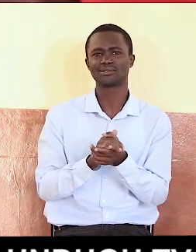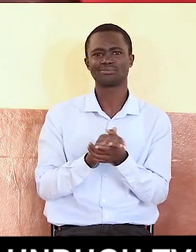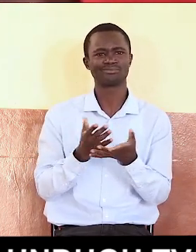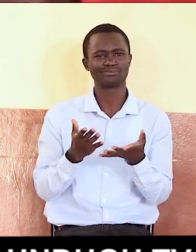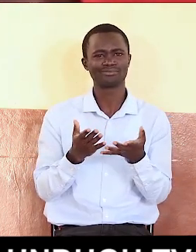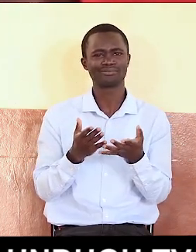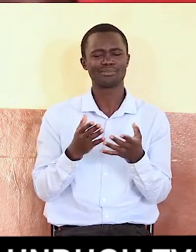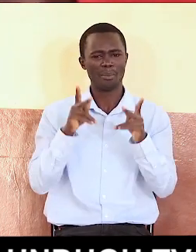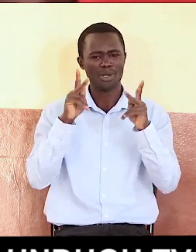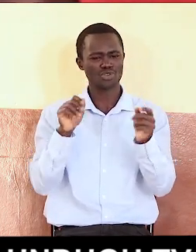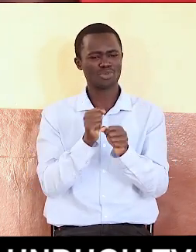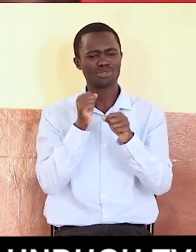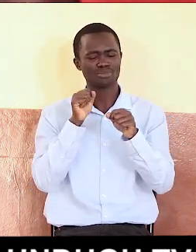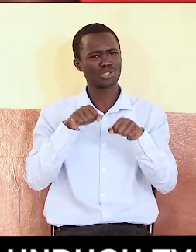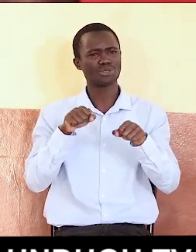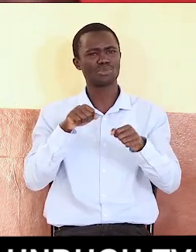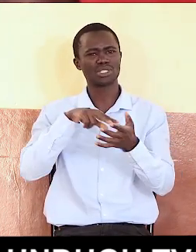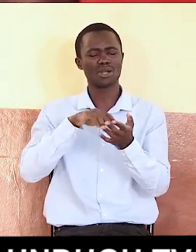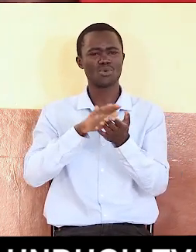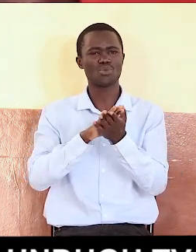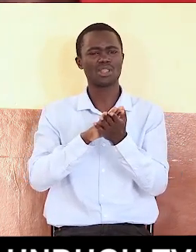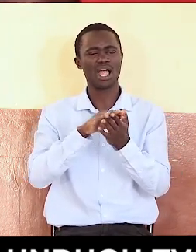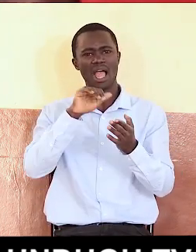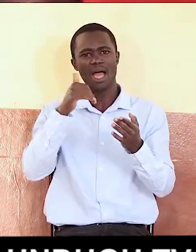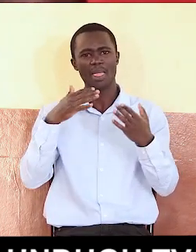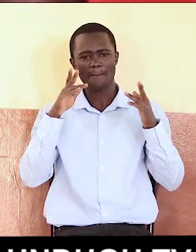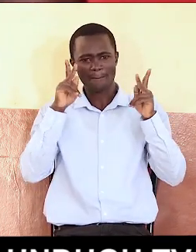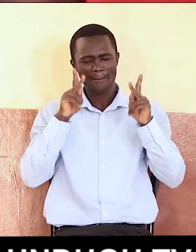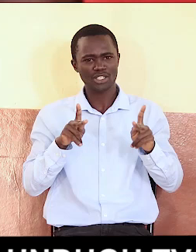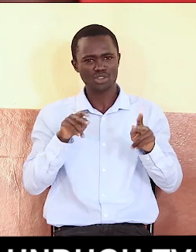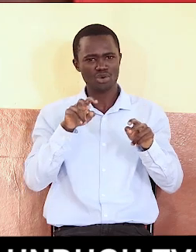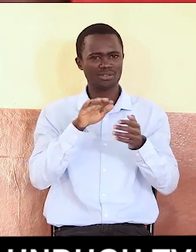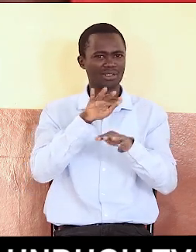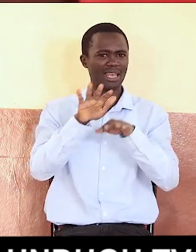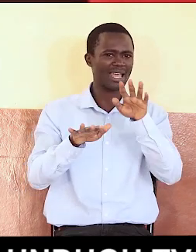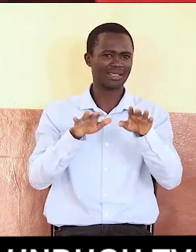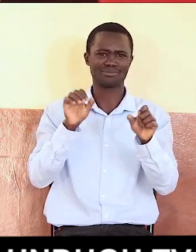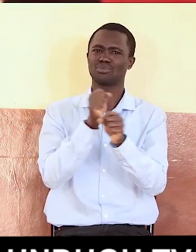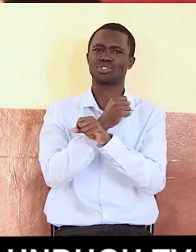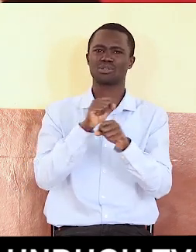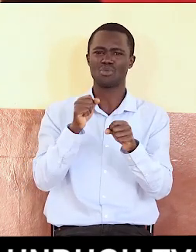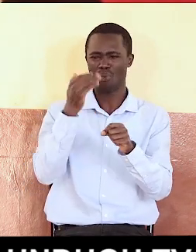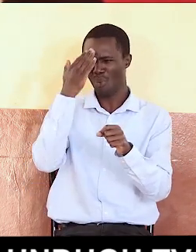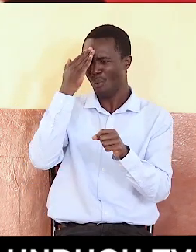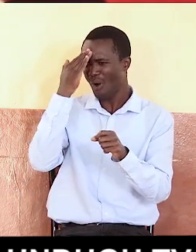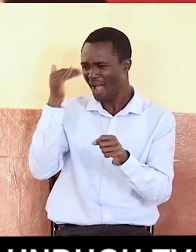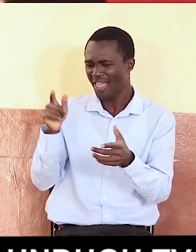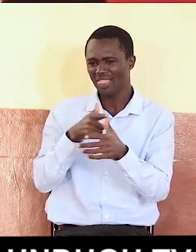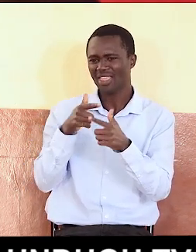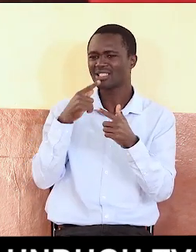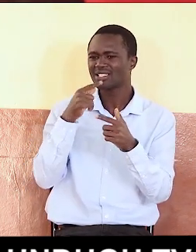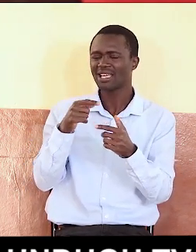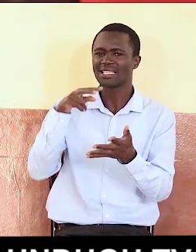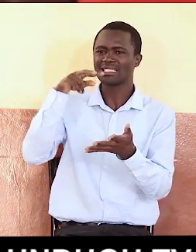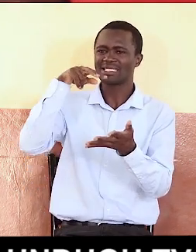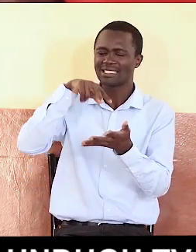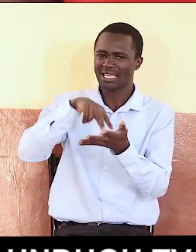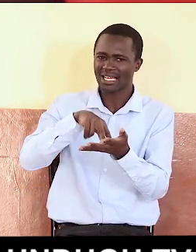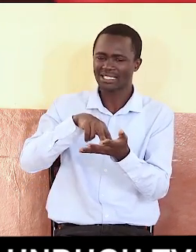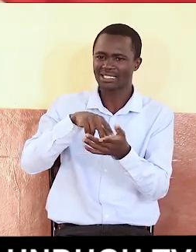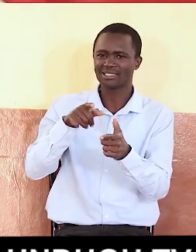na miguu ya mwingine? Hiyo ndio swali. Ni kwa nini anamwambia inuka na